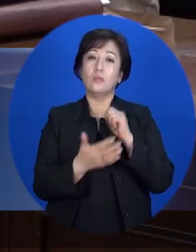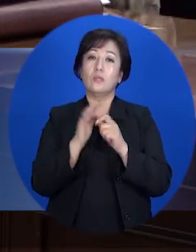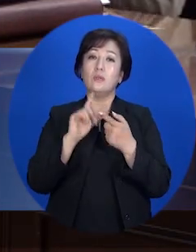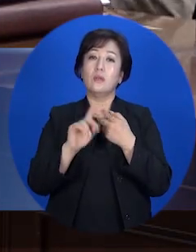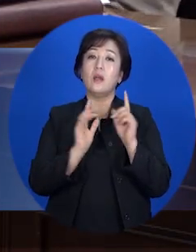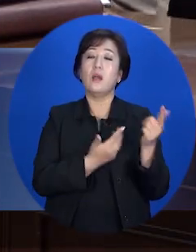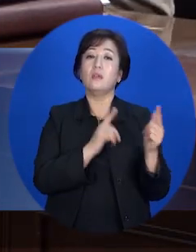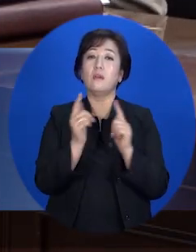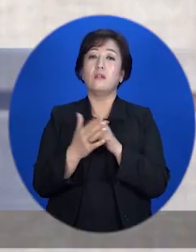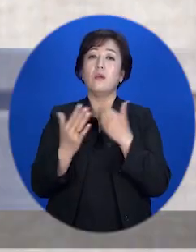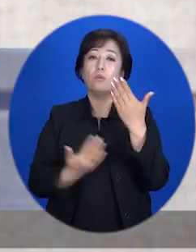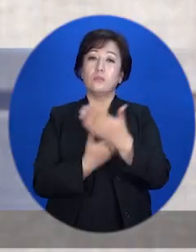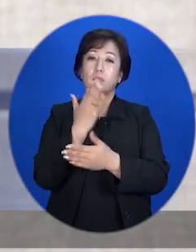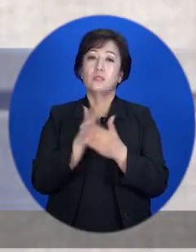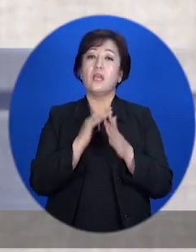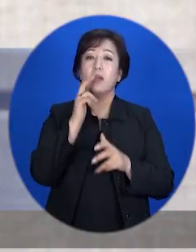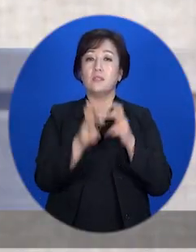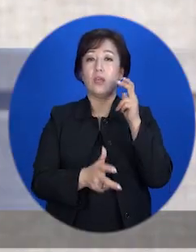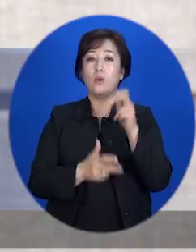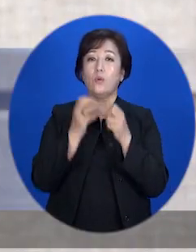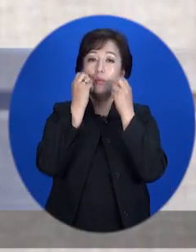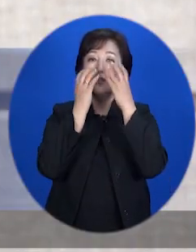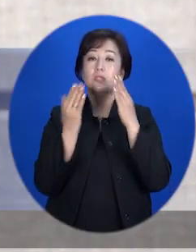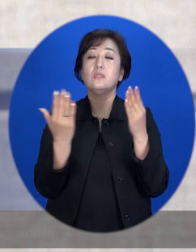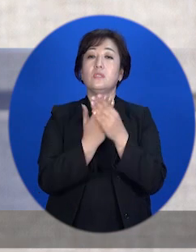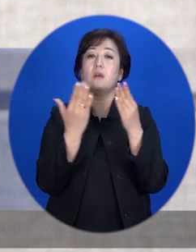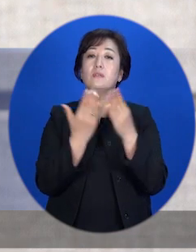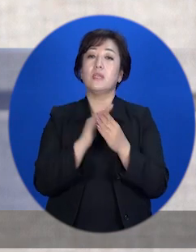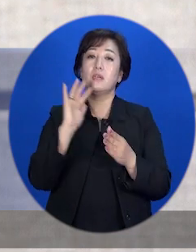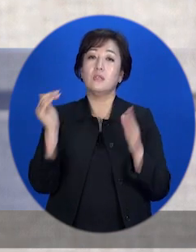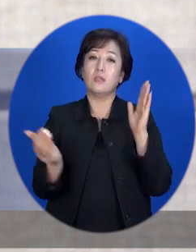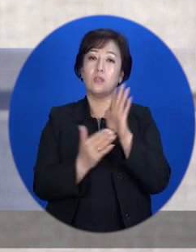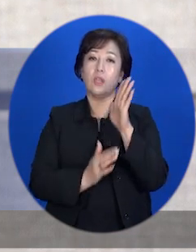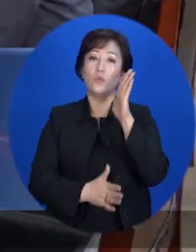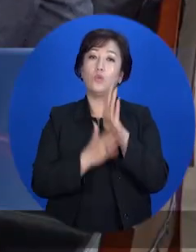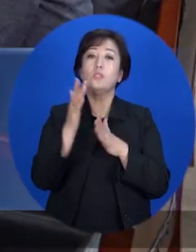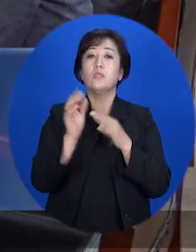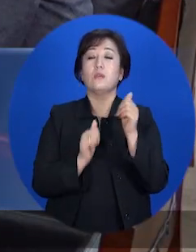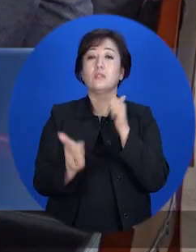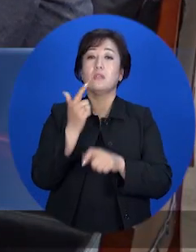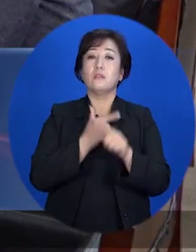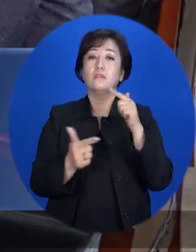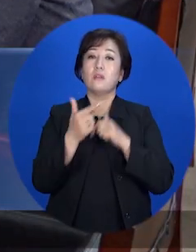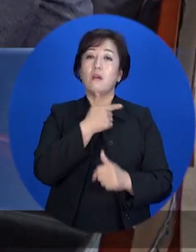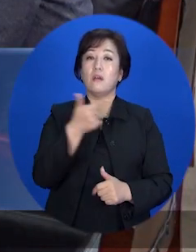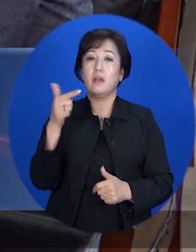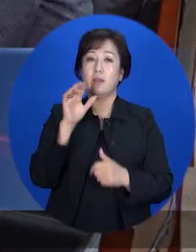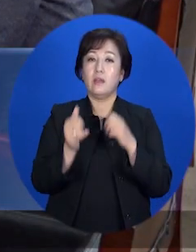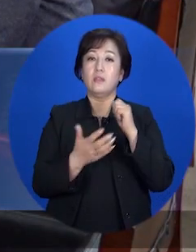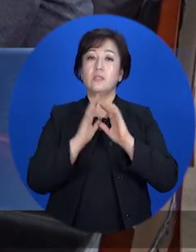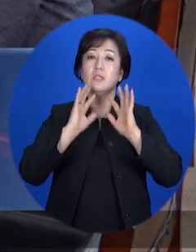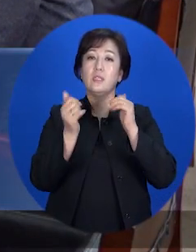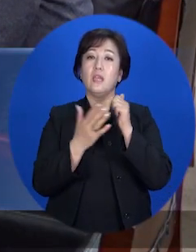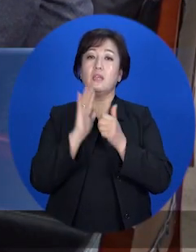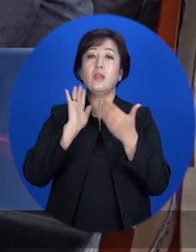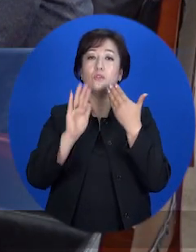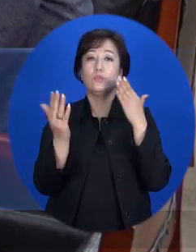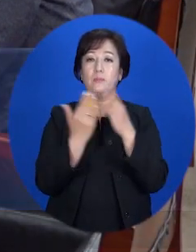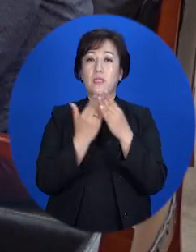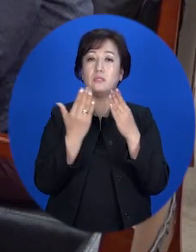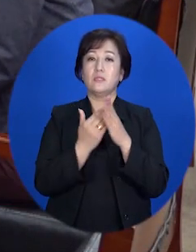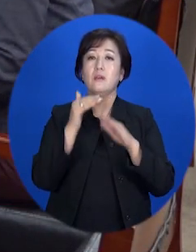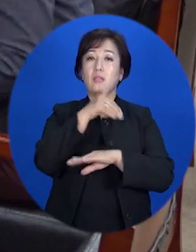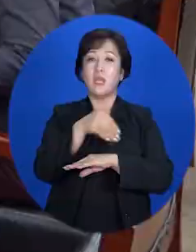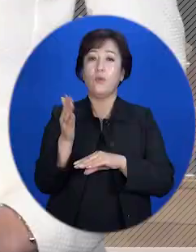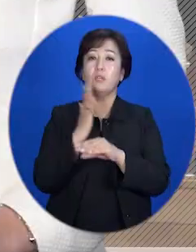사업 추진을 통해 신성장 동력을 확보하고 도시 경쟁력을 강화하여 세계로 뻗어가는 울산을 만들어 나갈